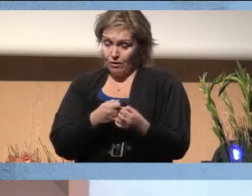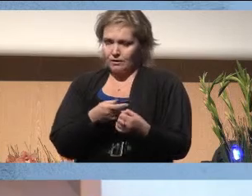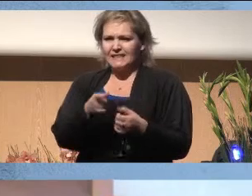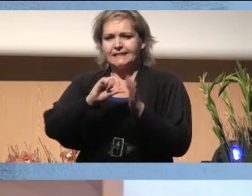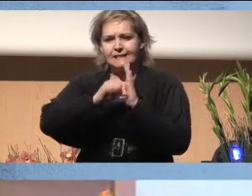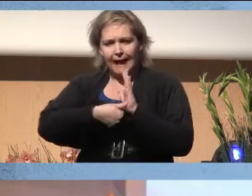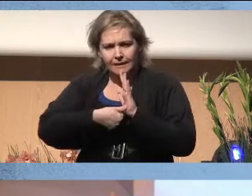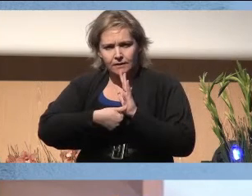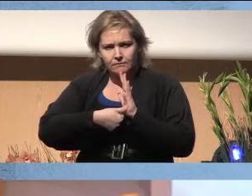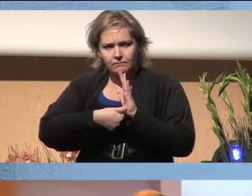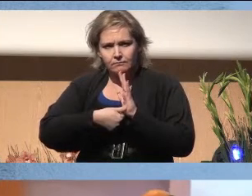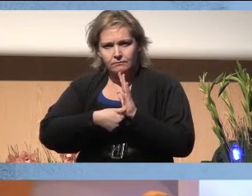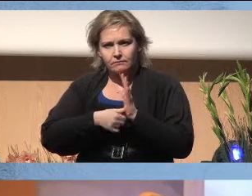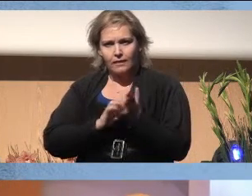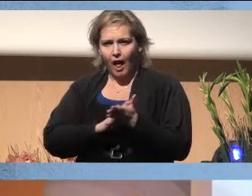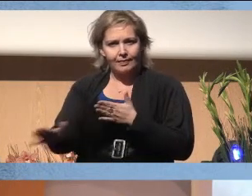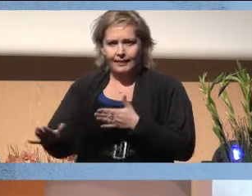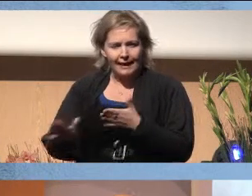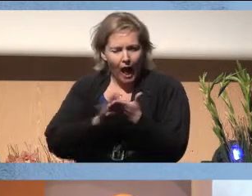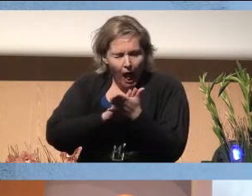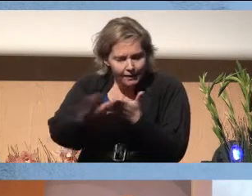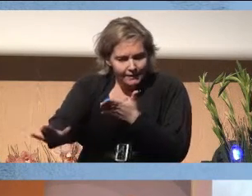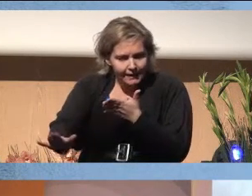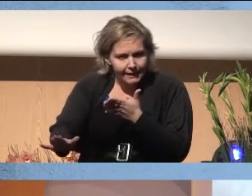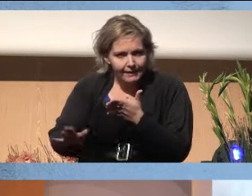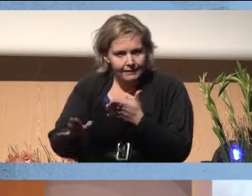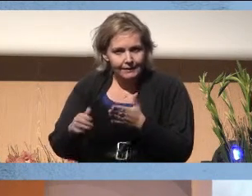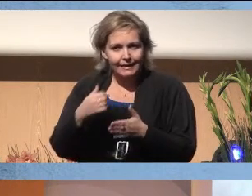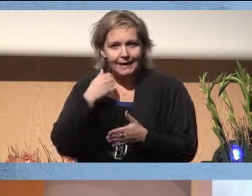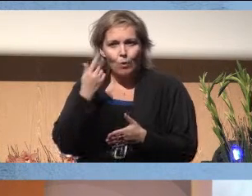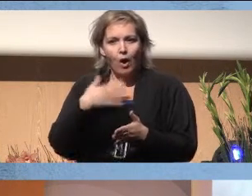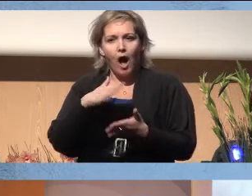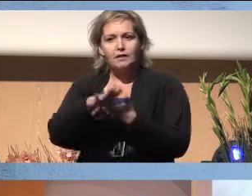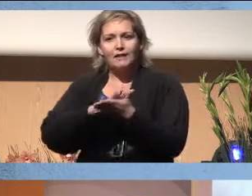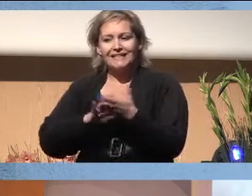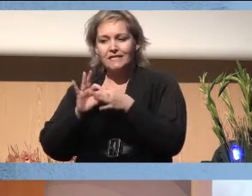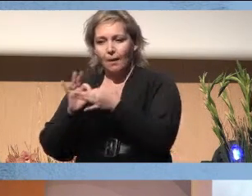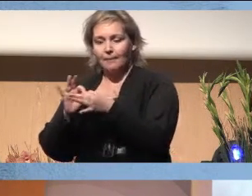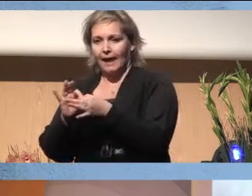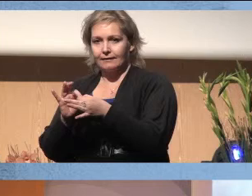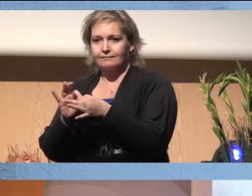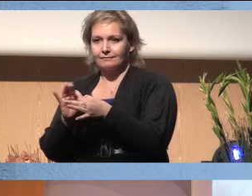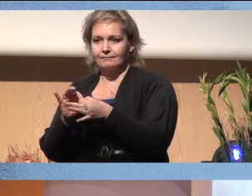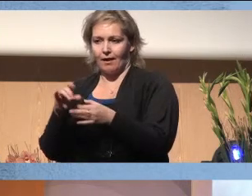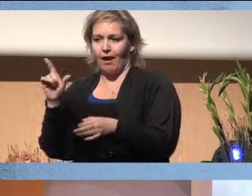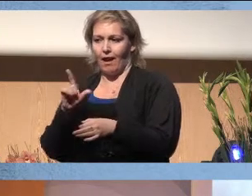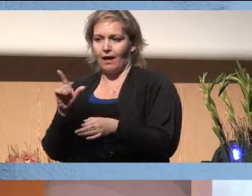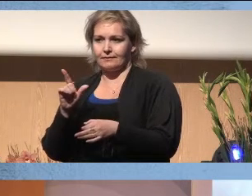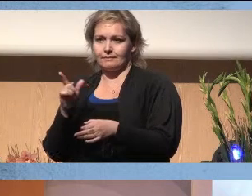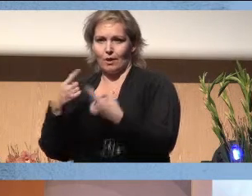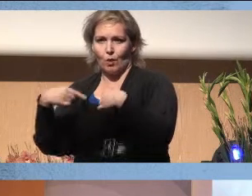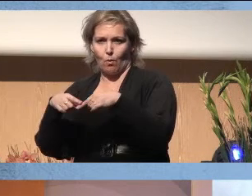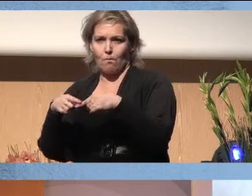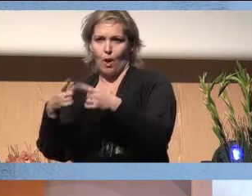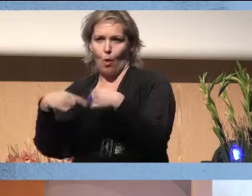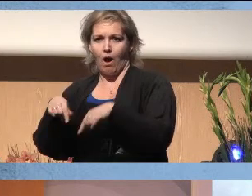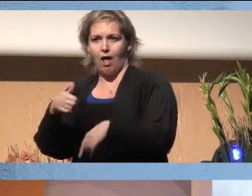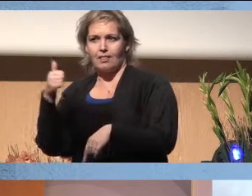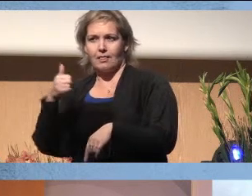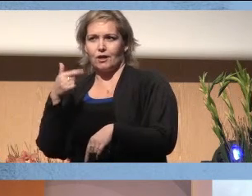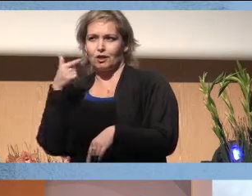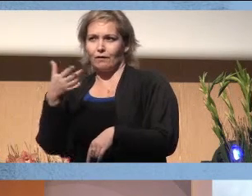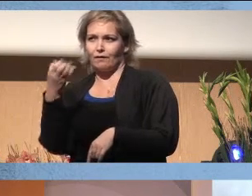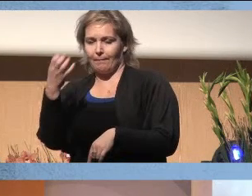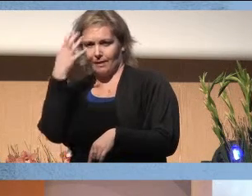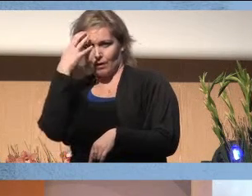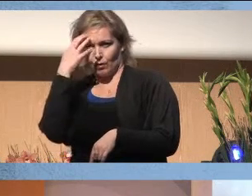Sjekk. Aldri. I morgen skal jeg ha strategisamling. Da er leid bondeforeningens lokale oppi der til